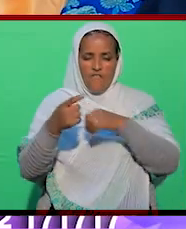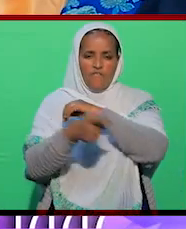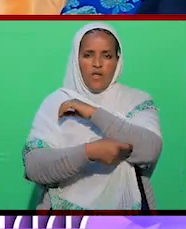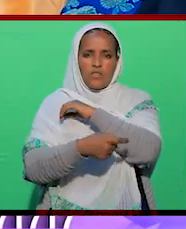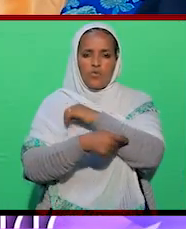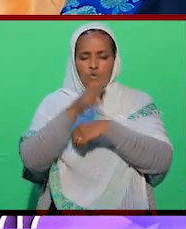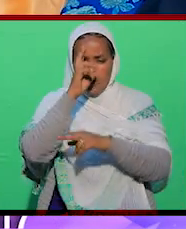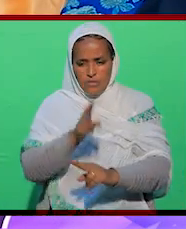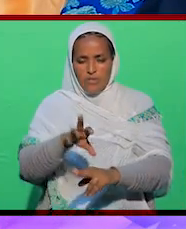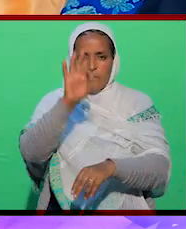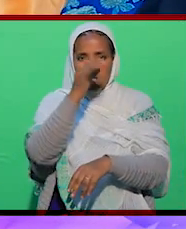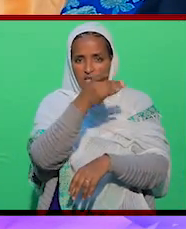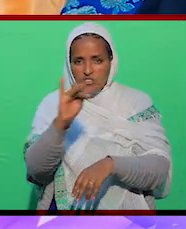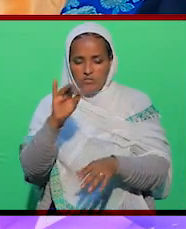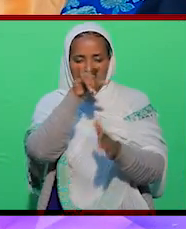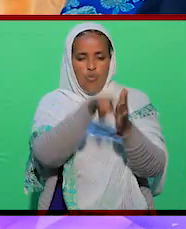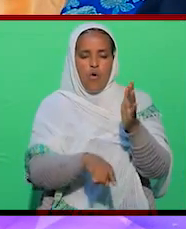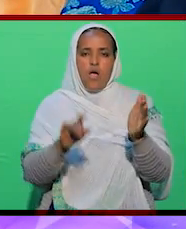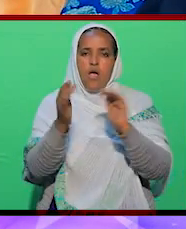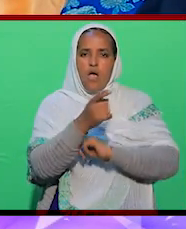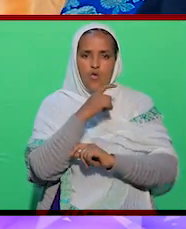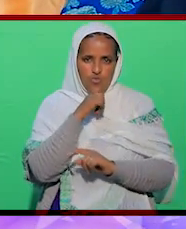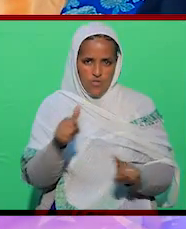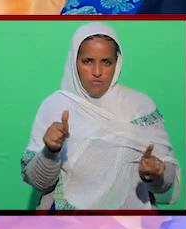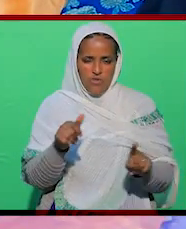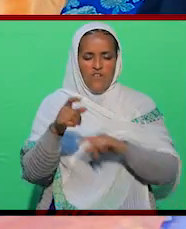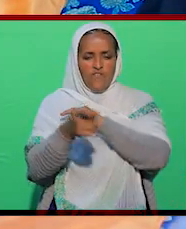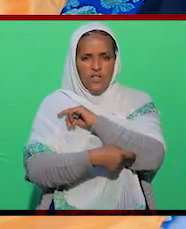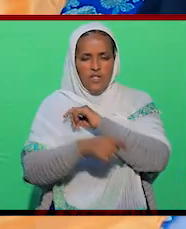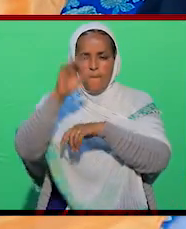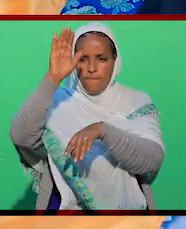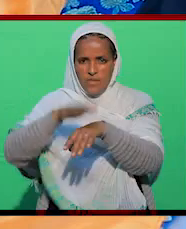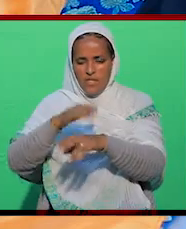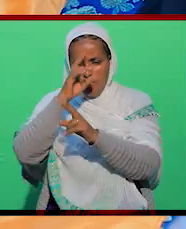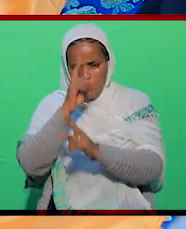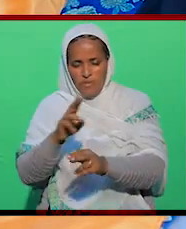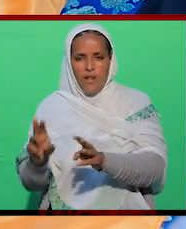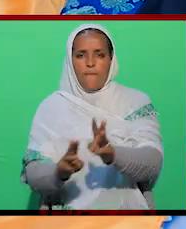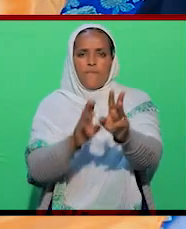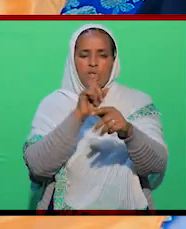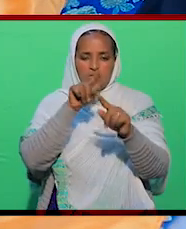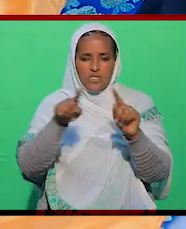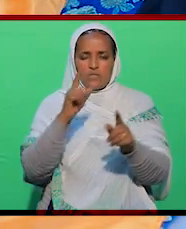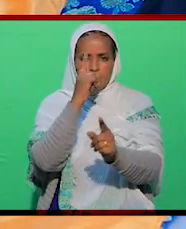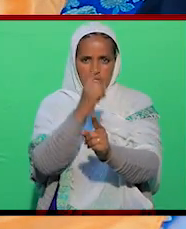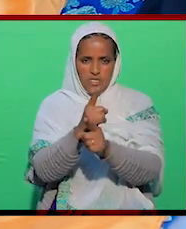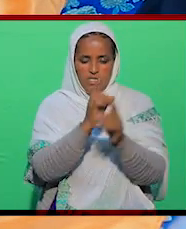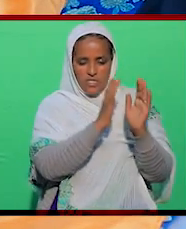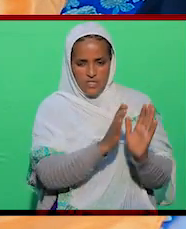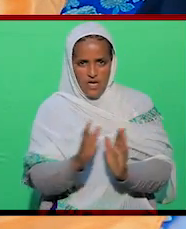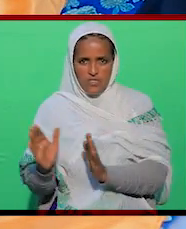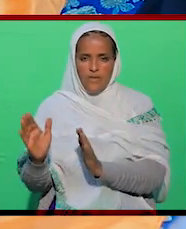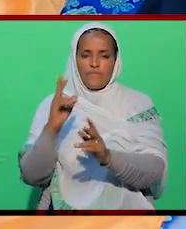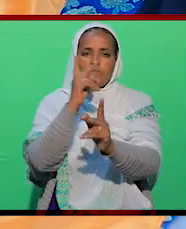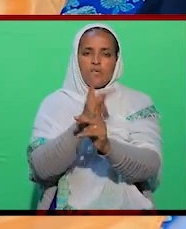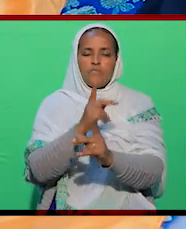ማወቅ ካለ ፈተናው የምንከብርበት ይሆናል እንጂ የምንዋረድበት አይሆንም ፈተና መጥሪያ መክበሪያ መንገድ ነው ግን